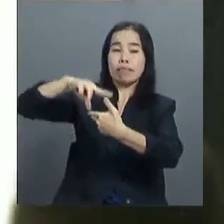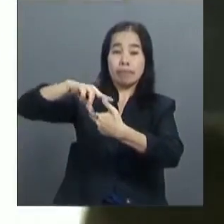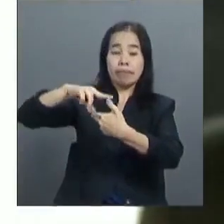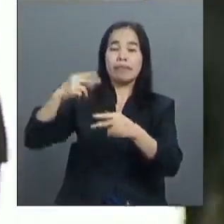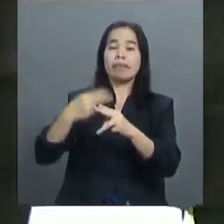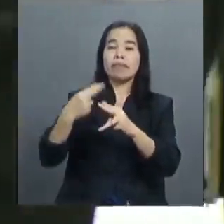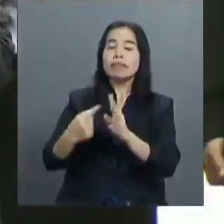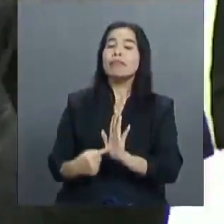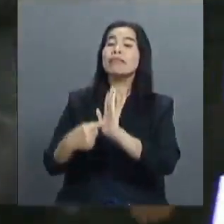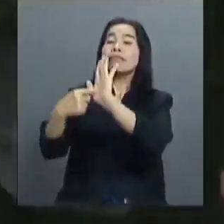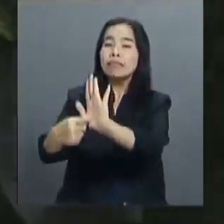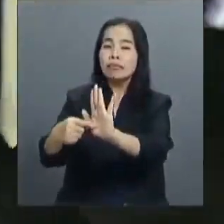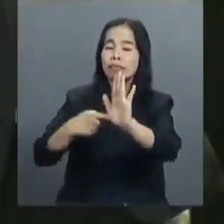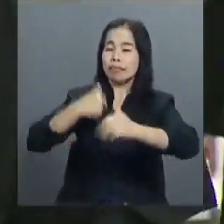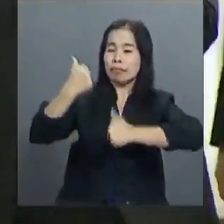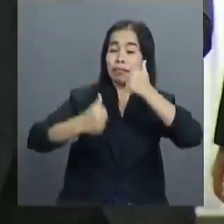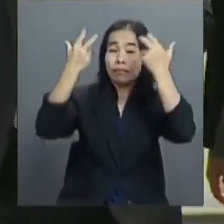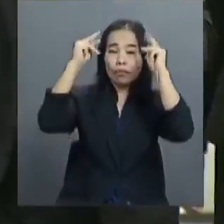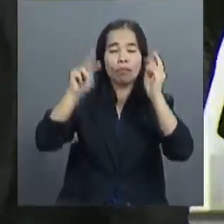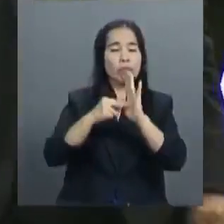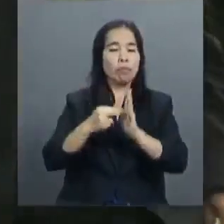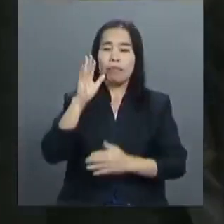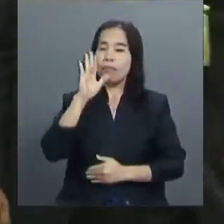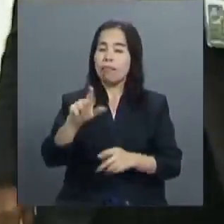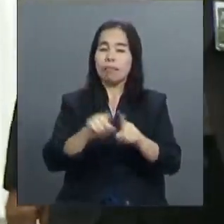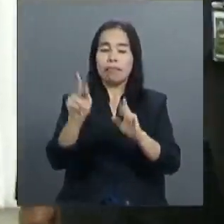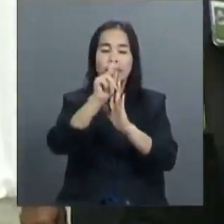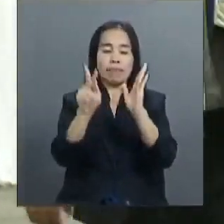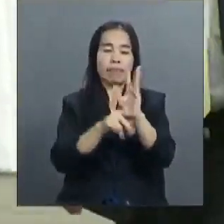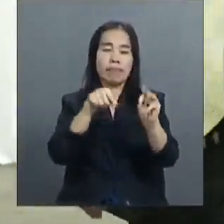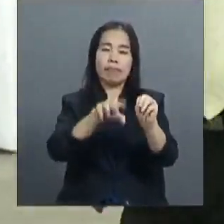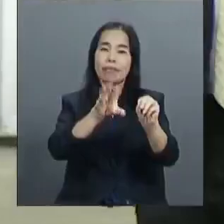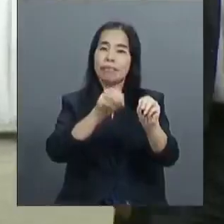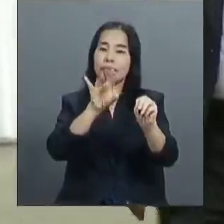ปัจจุบันในลักษณะต้องห้ามตามมาตรา 98ง 15